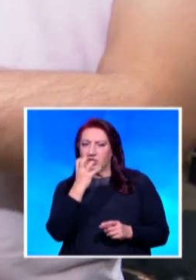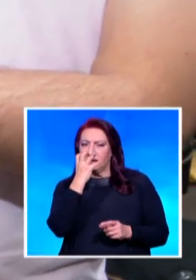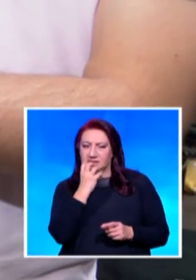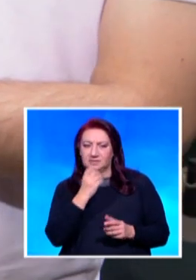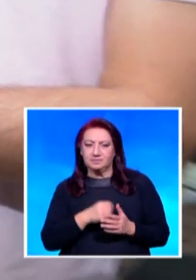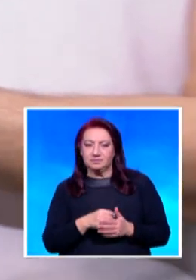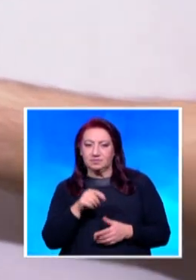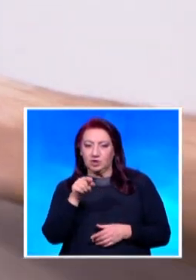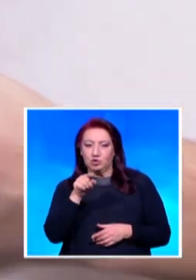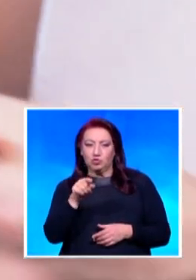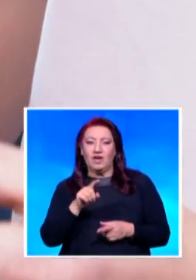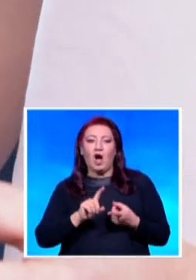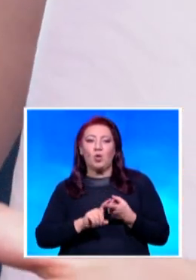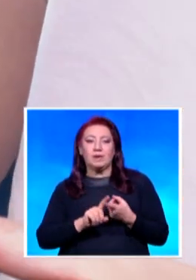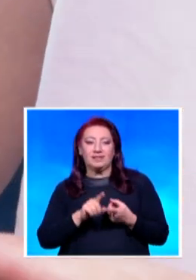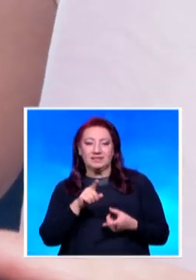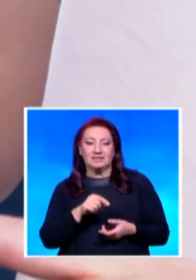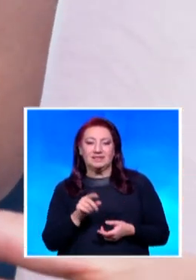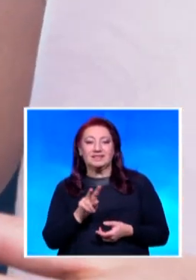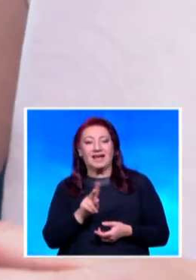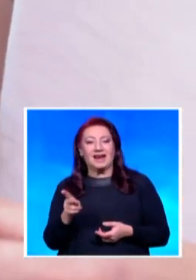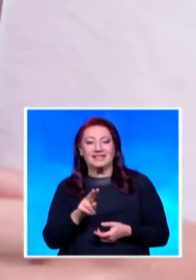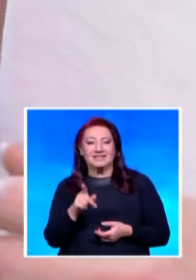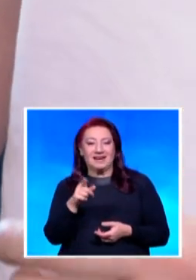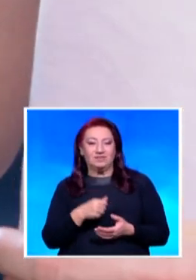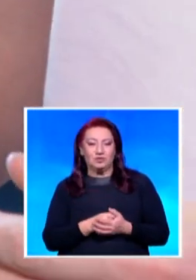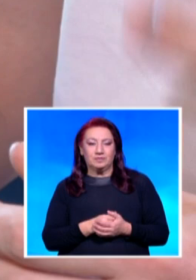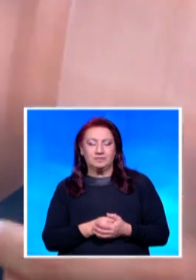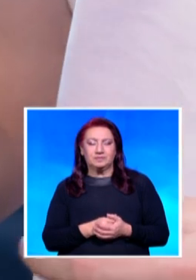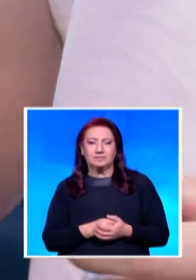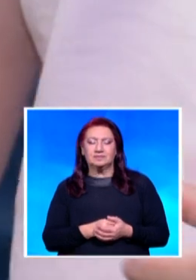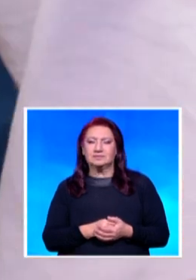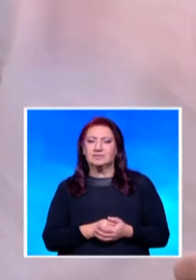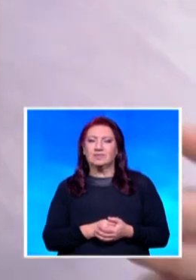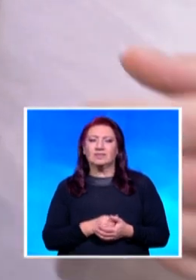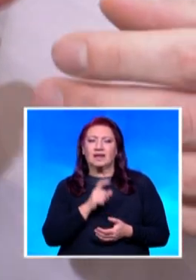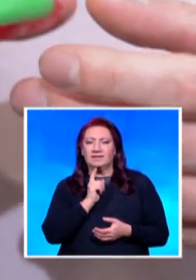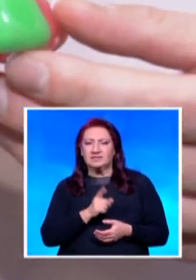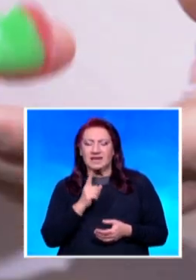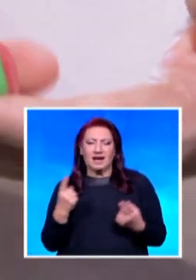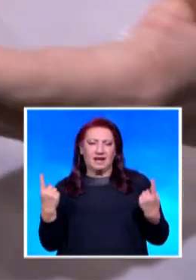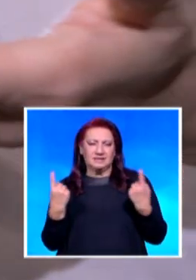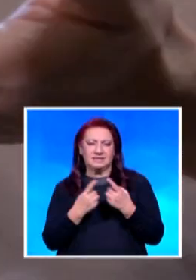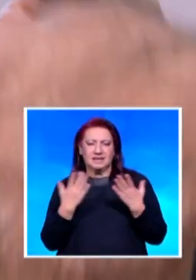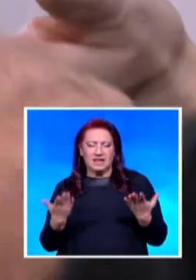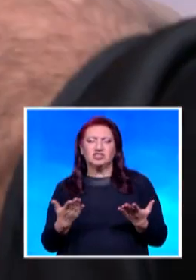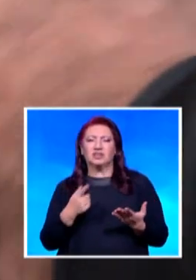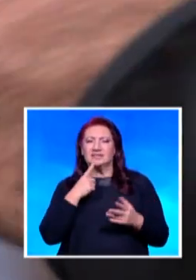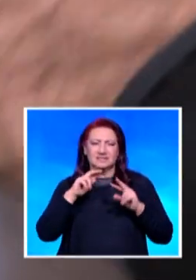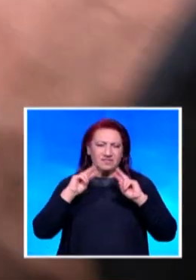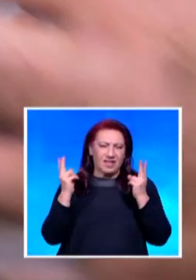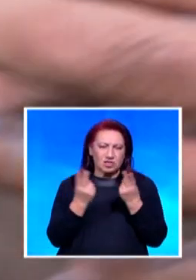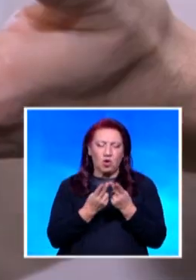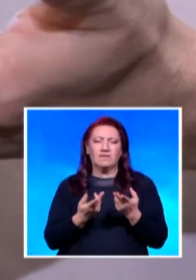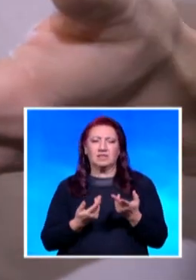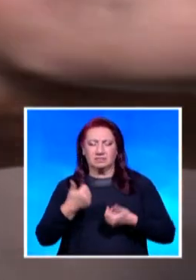е на Кобрат. Да. Резервната. Резервната. За всеки един матч. Световна титла за европейска, за титла. За